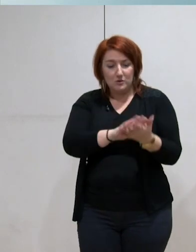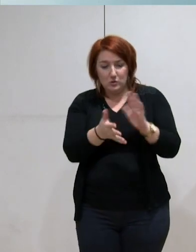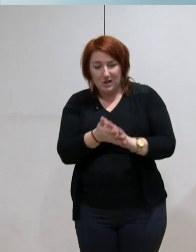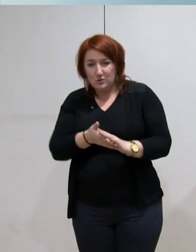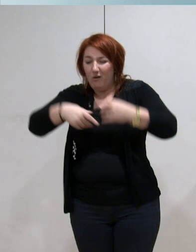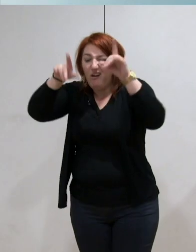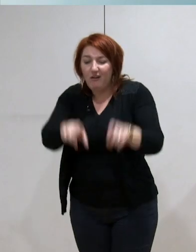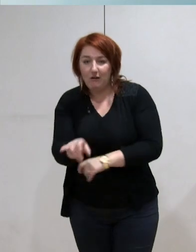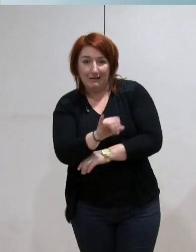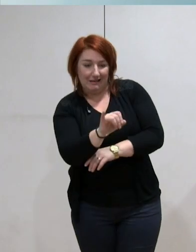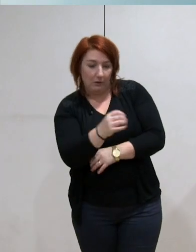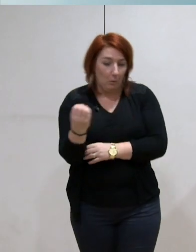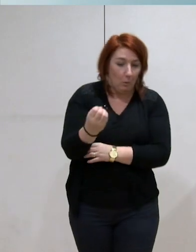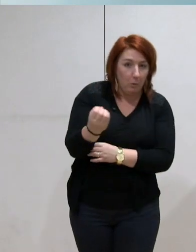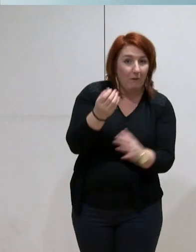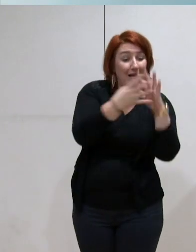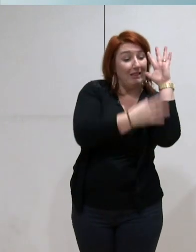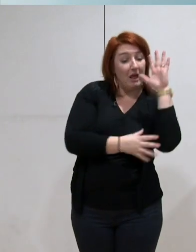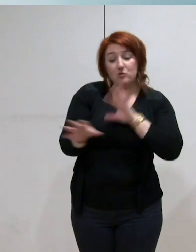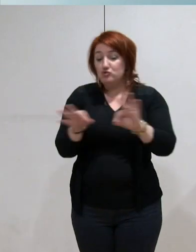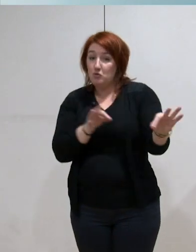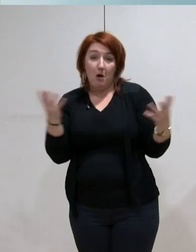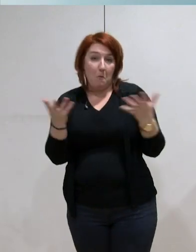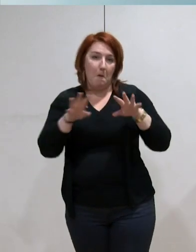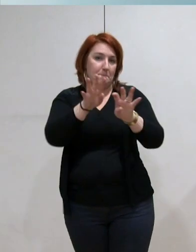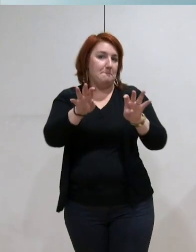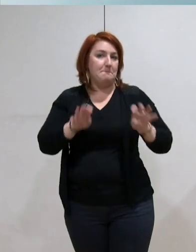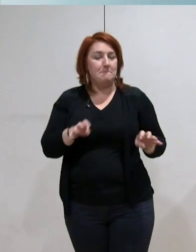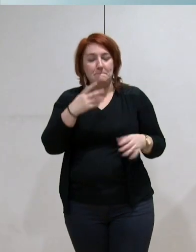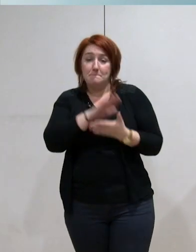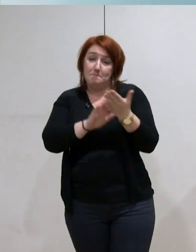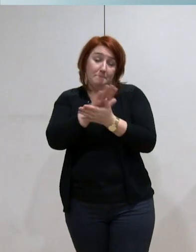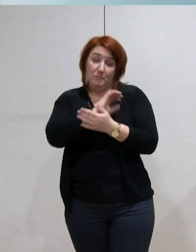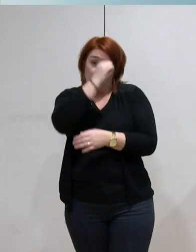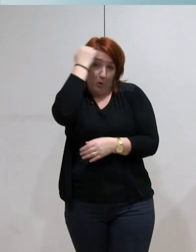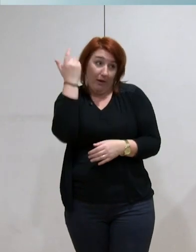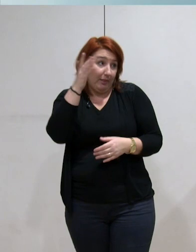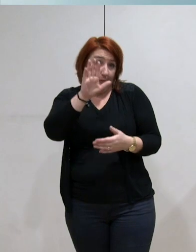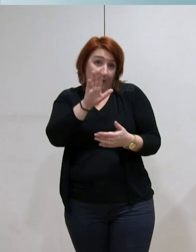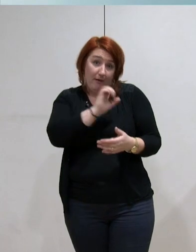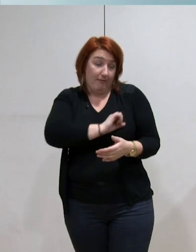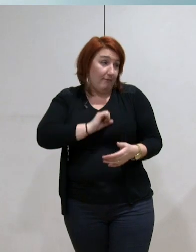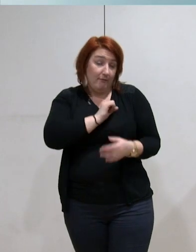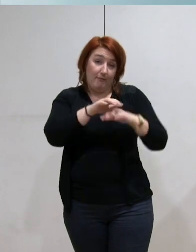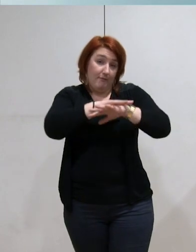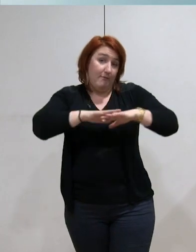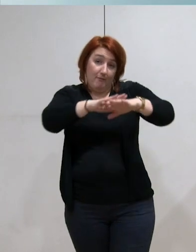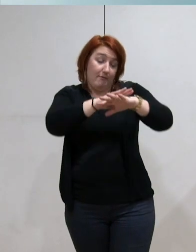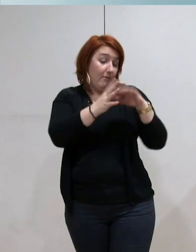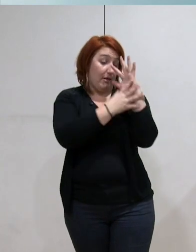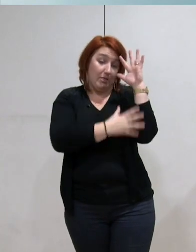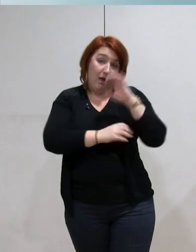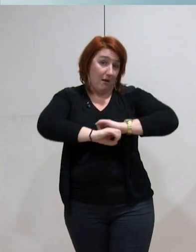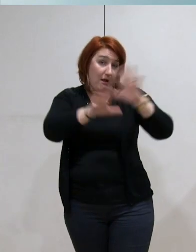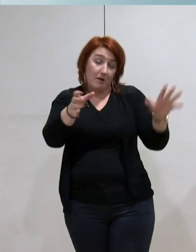je regrette nous n'avons pas encore clairement les critères de vos choix une aparté concernant la petite